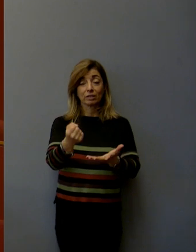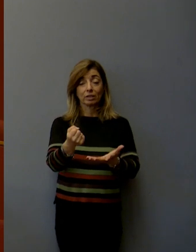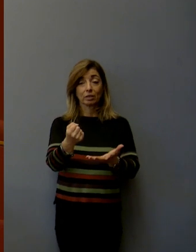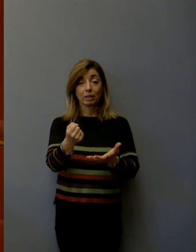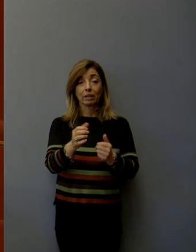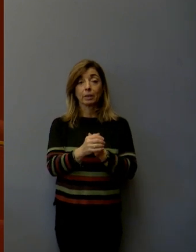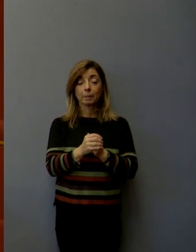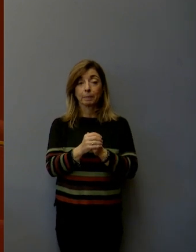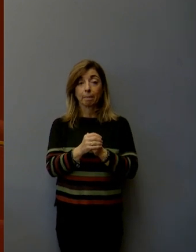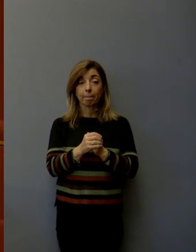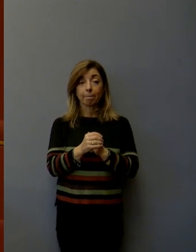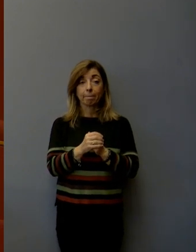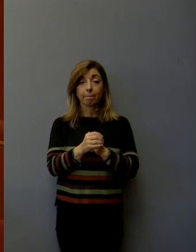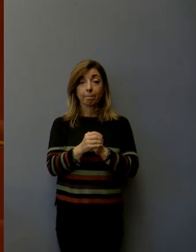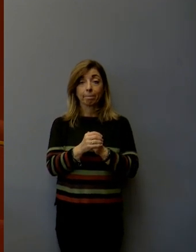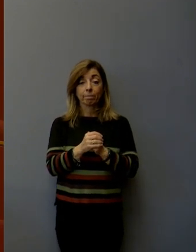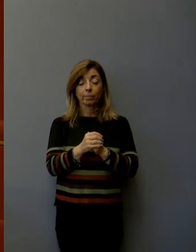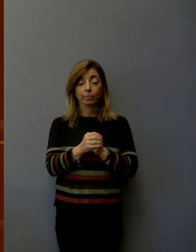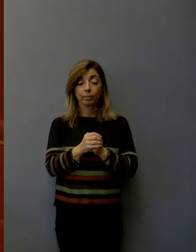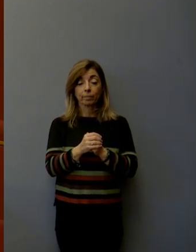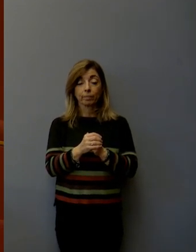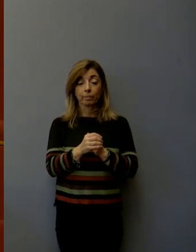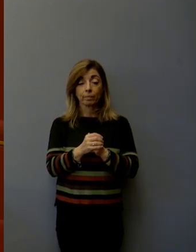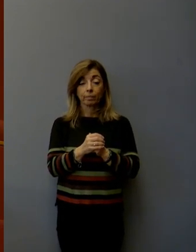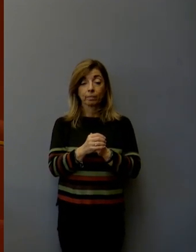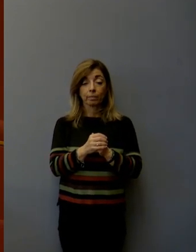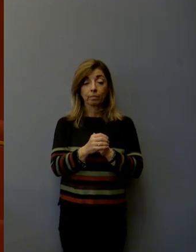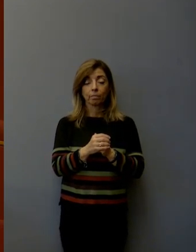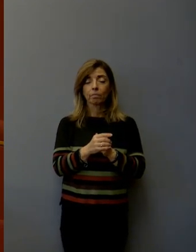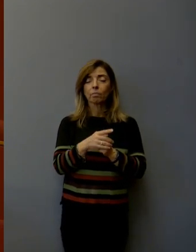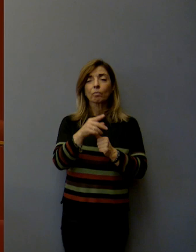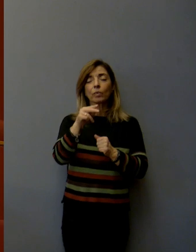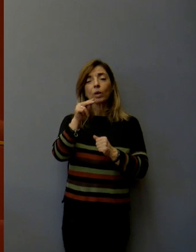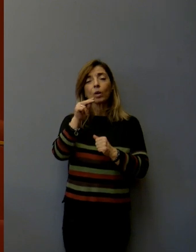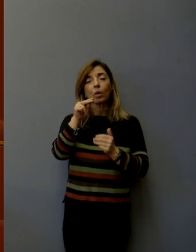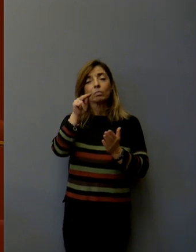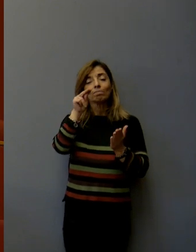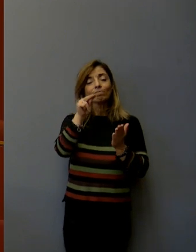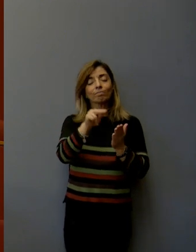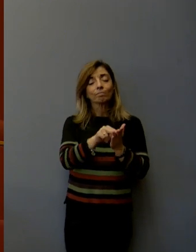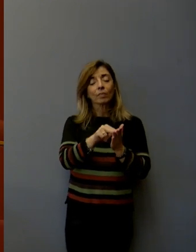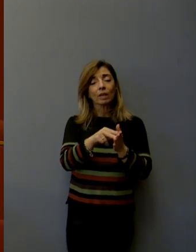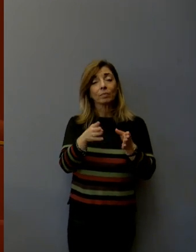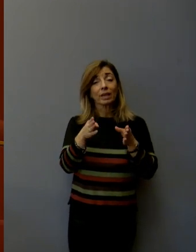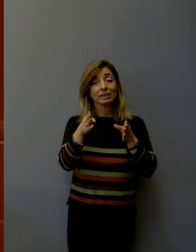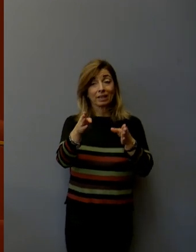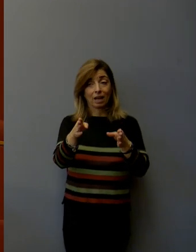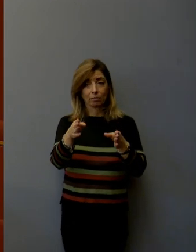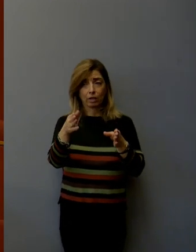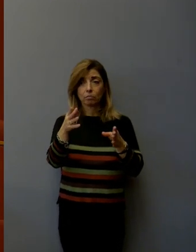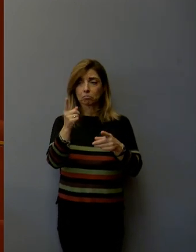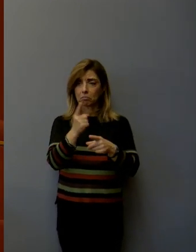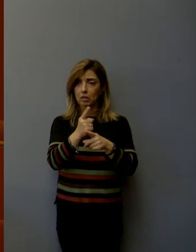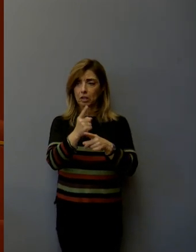indicazione o riferimento a la strada che dovrebbe essere stato oggetto di progettazione